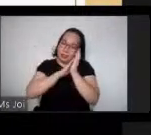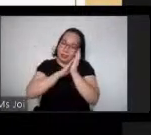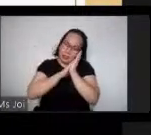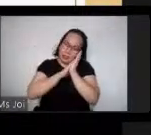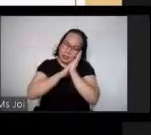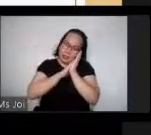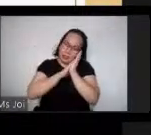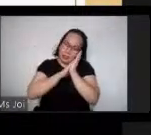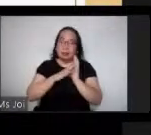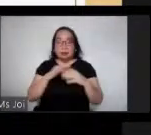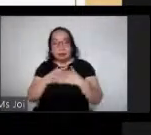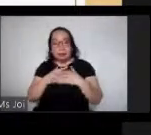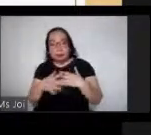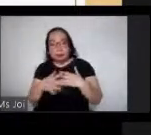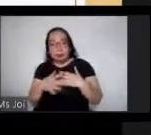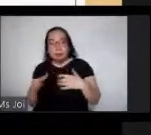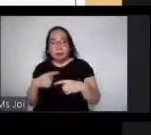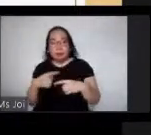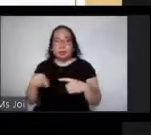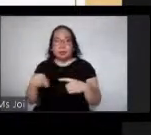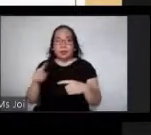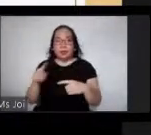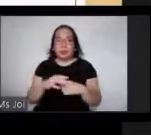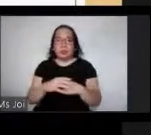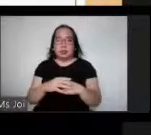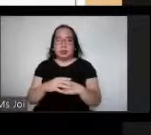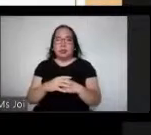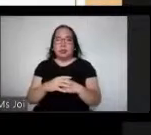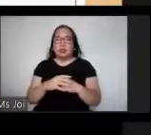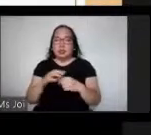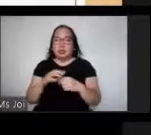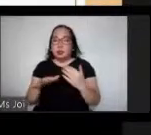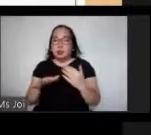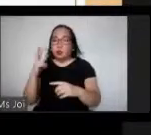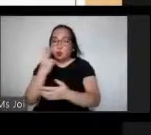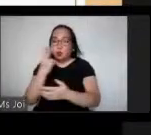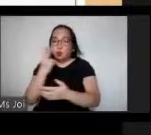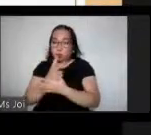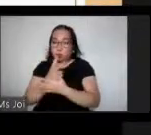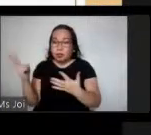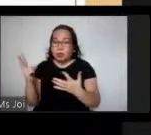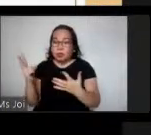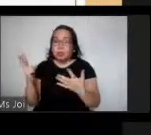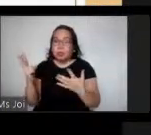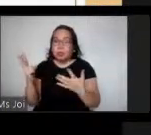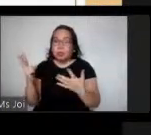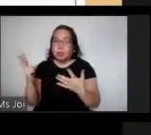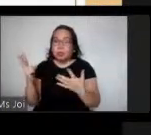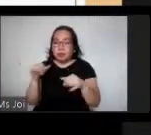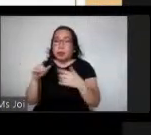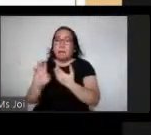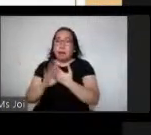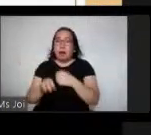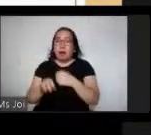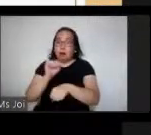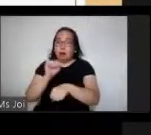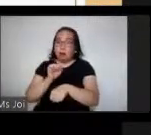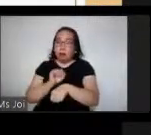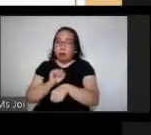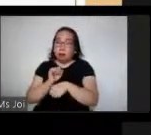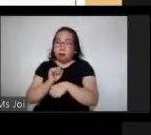or less these days, after 2 weeks of being back at work, nandam siya ng